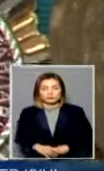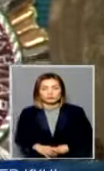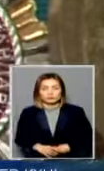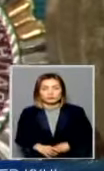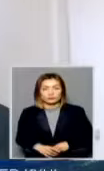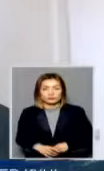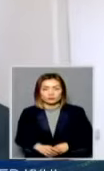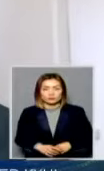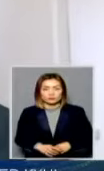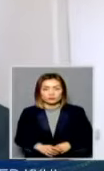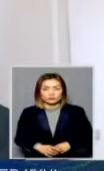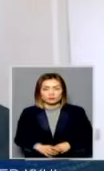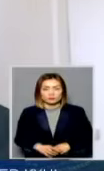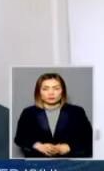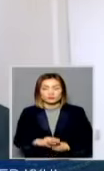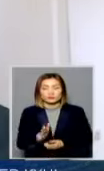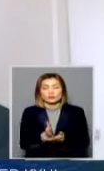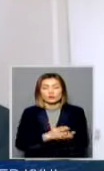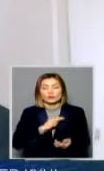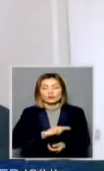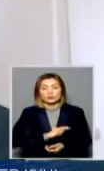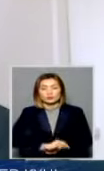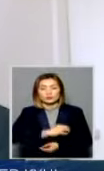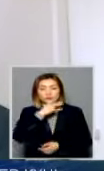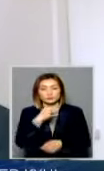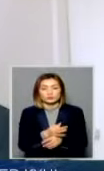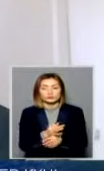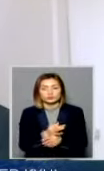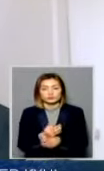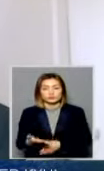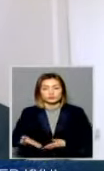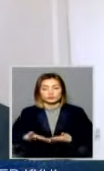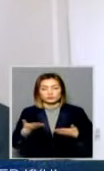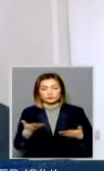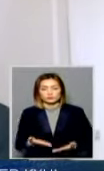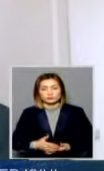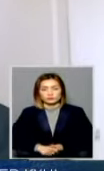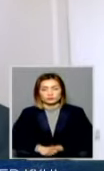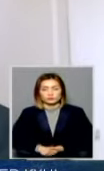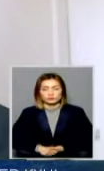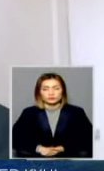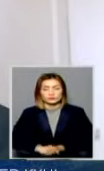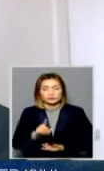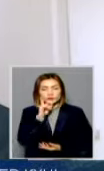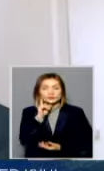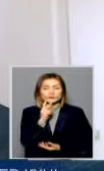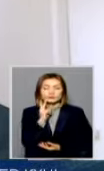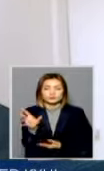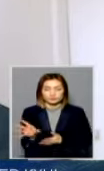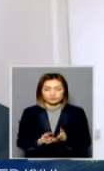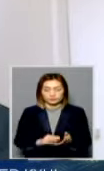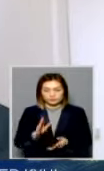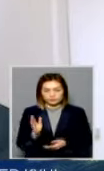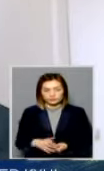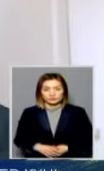Бүгін мына сол өзімнің қызмет атқарған төтенше жағдайлар комитетіне шақырып, осындағы кейінгі жас ұрпақтар өзіміздерді